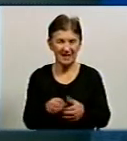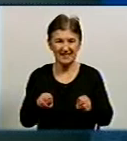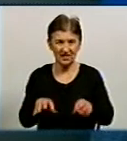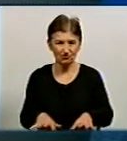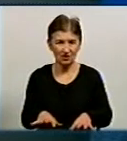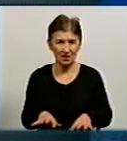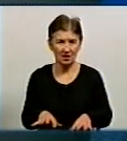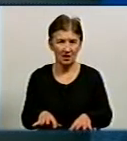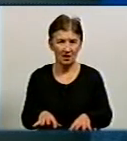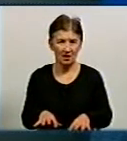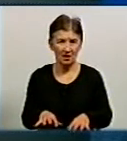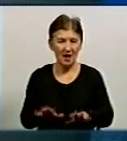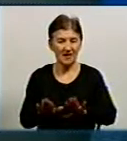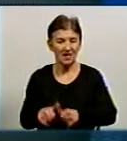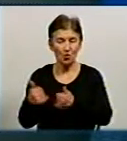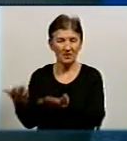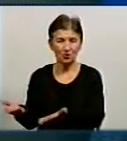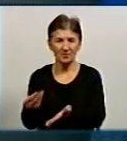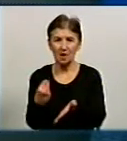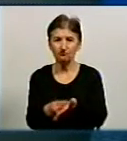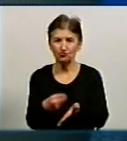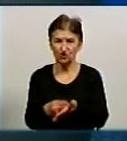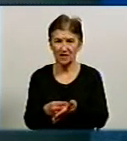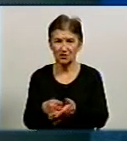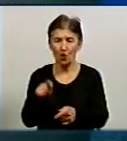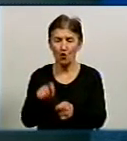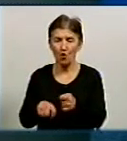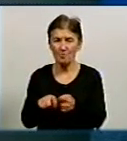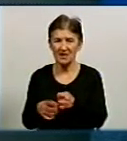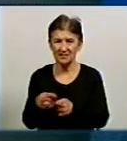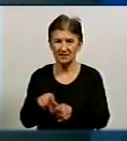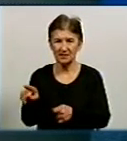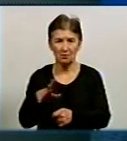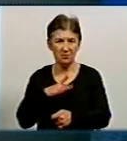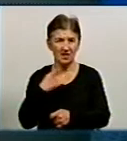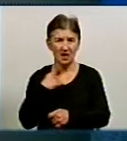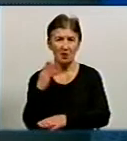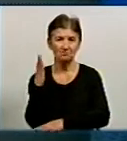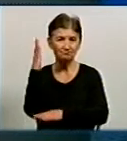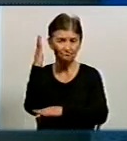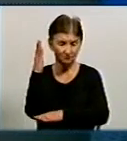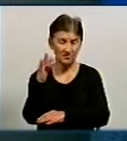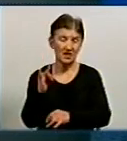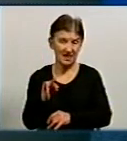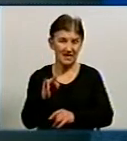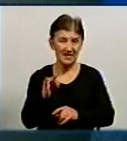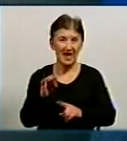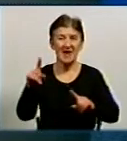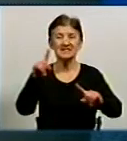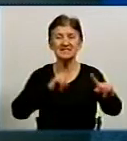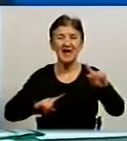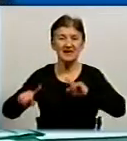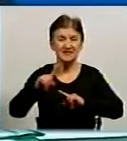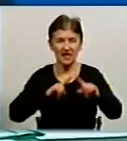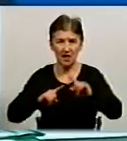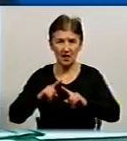рекомендоване на бюджетну комісію спочатку, там, де воно було проголосоване позитивно. Ну і сесія вже поставила крапку в цьому